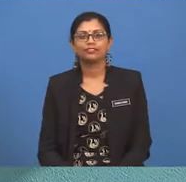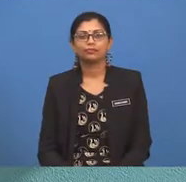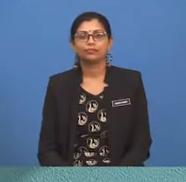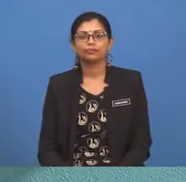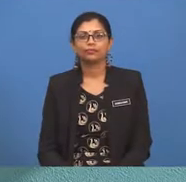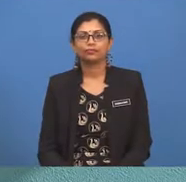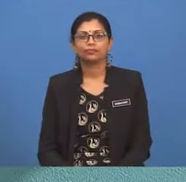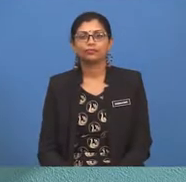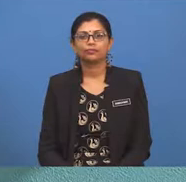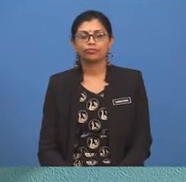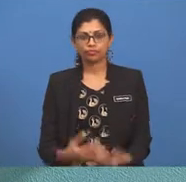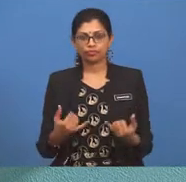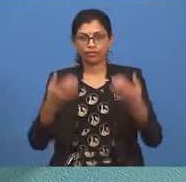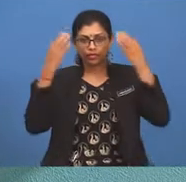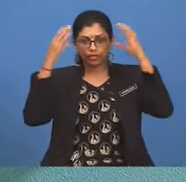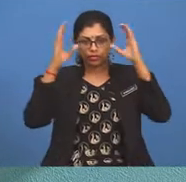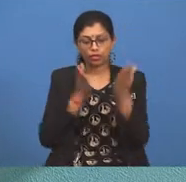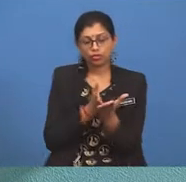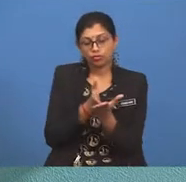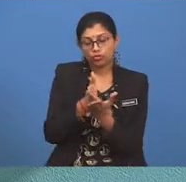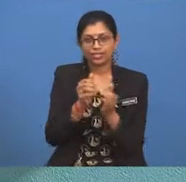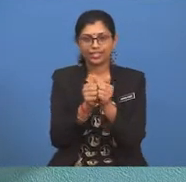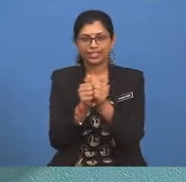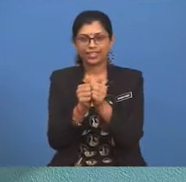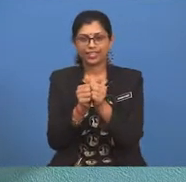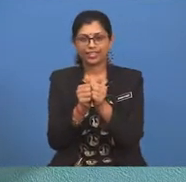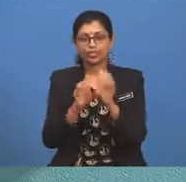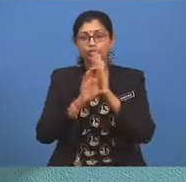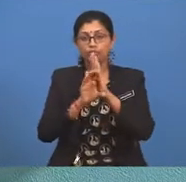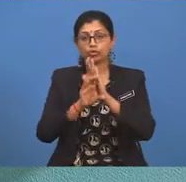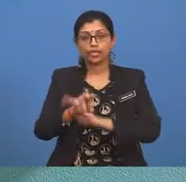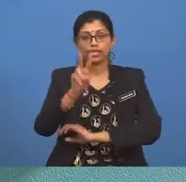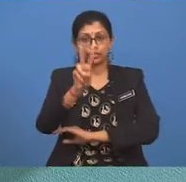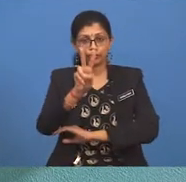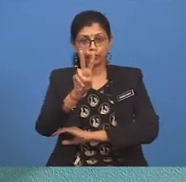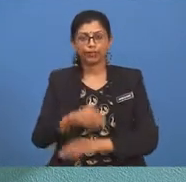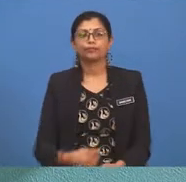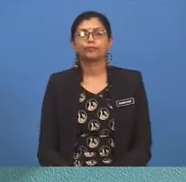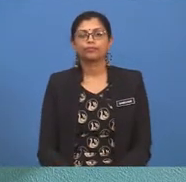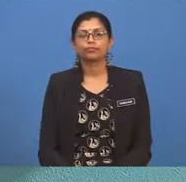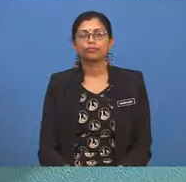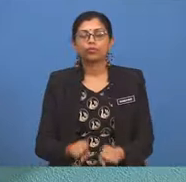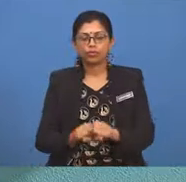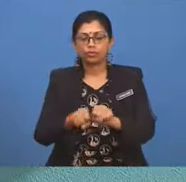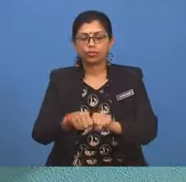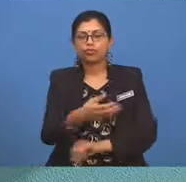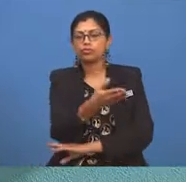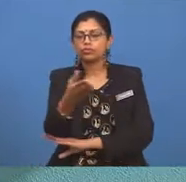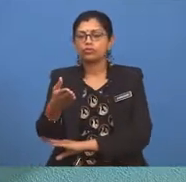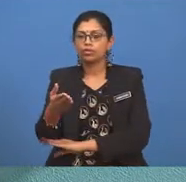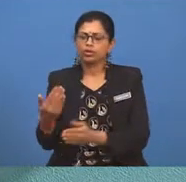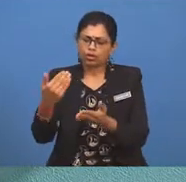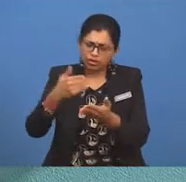Cikgu akan teruskan dengan contoh yang kedua agar murid-murid lebih memahami